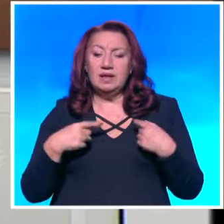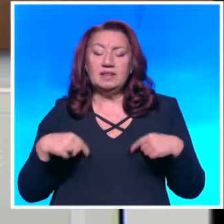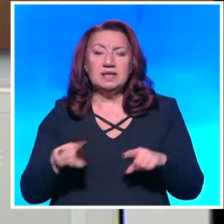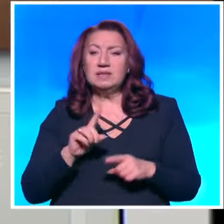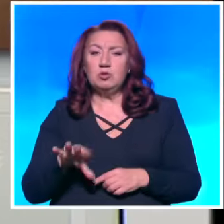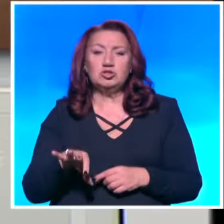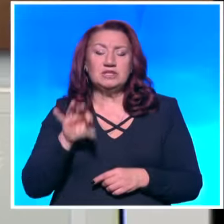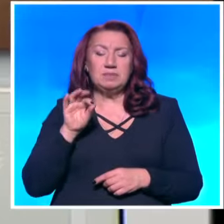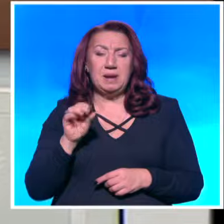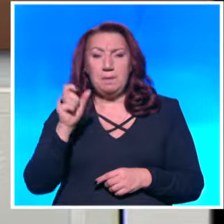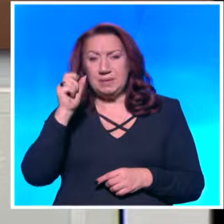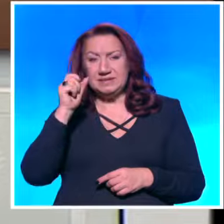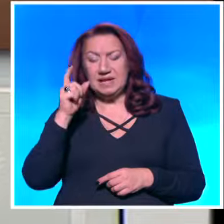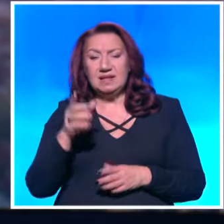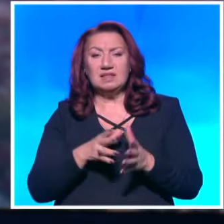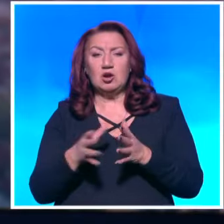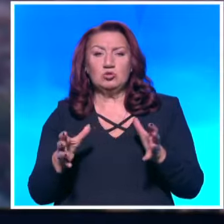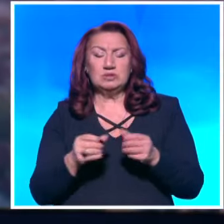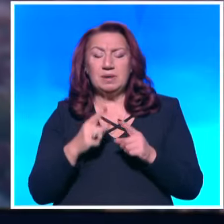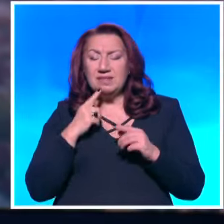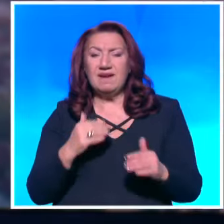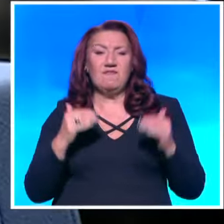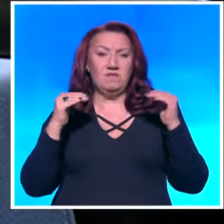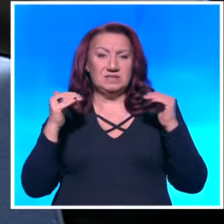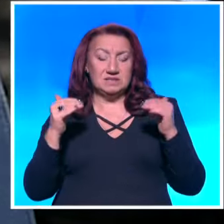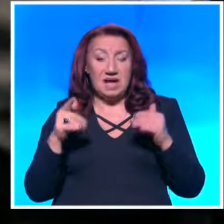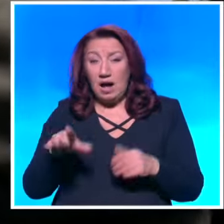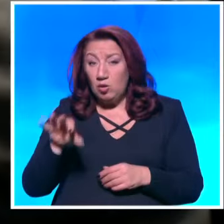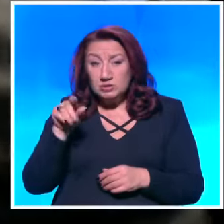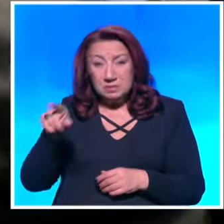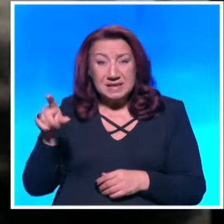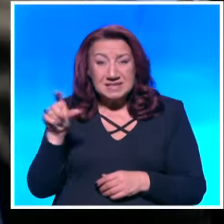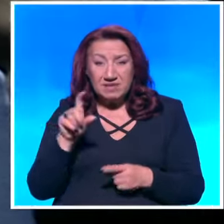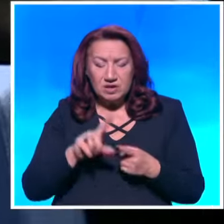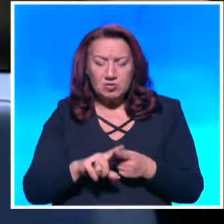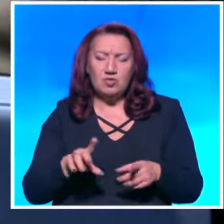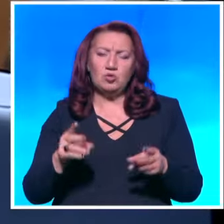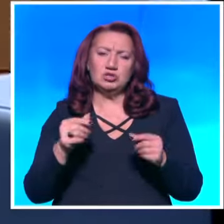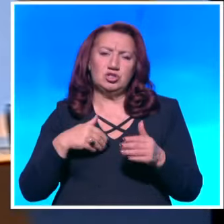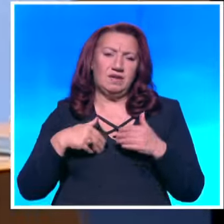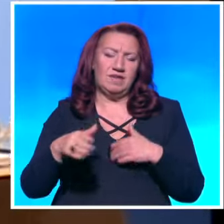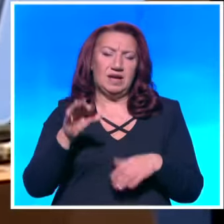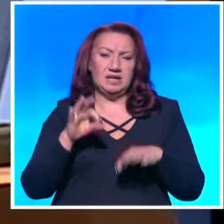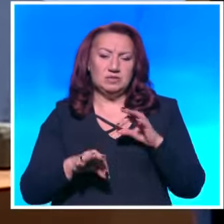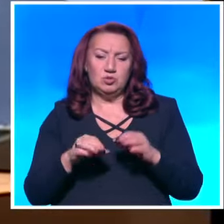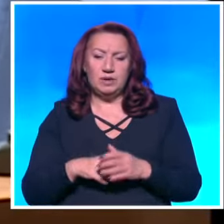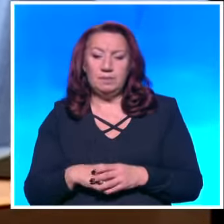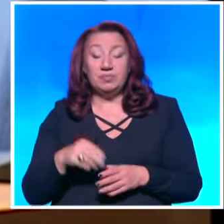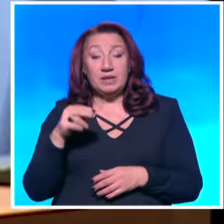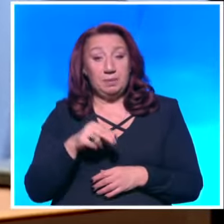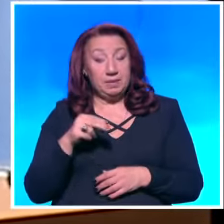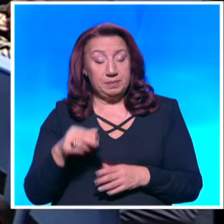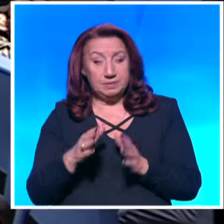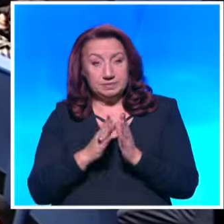възраст ако бъде избран силви кирилов това означава избори продължаваме промяната демократична българия отново призоваха за отстъпки от